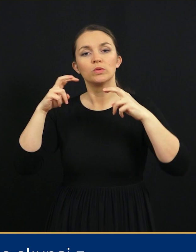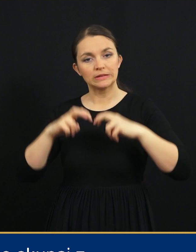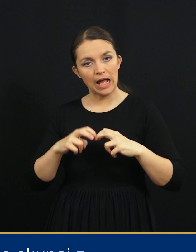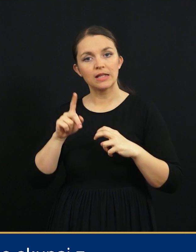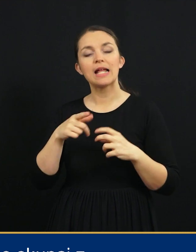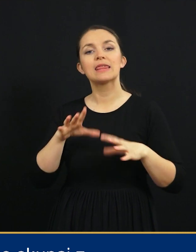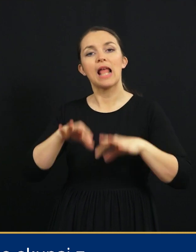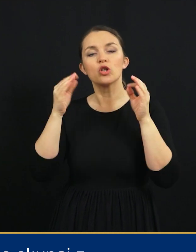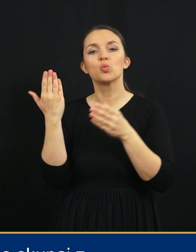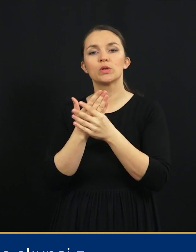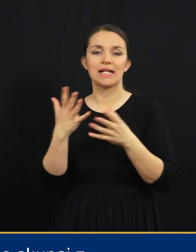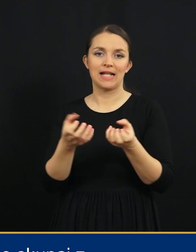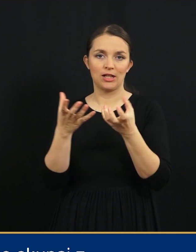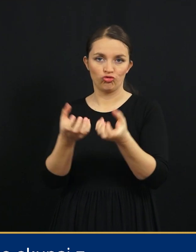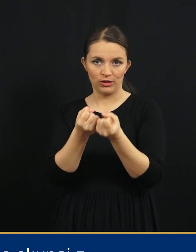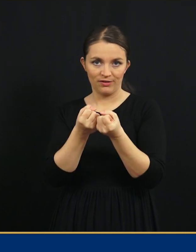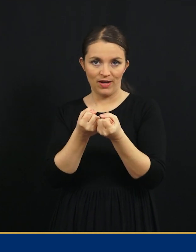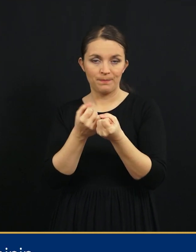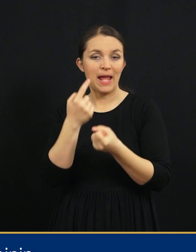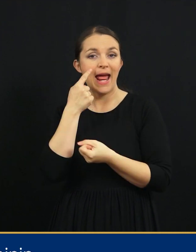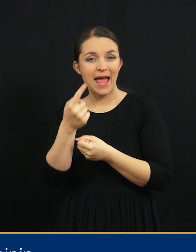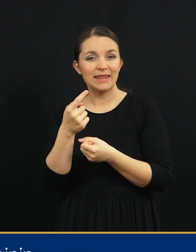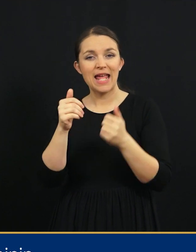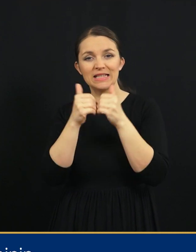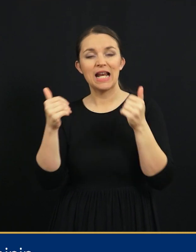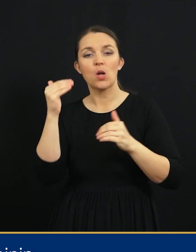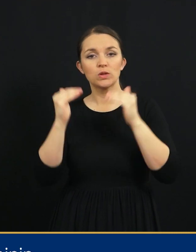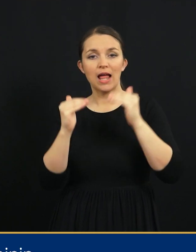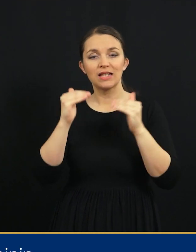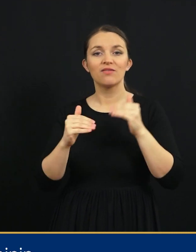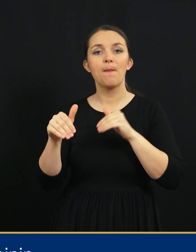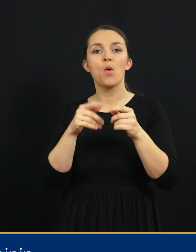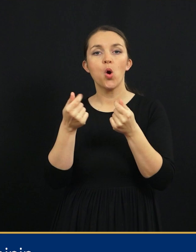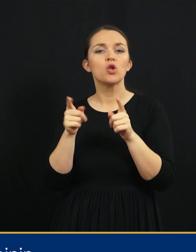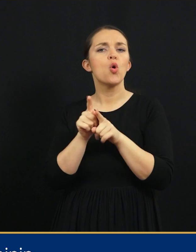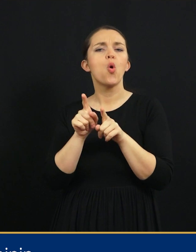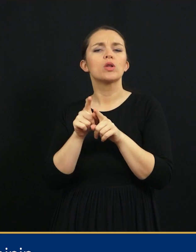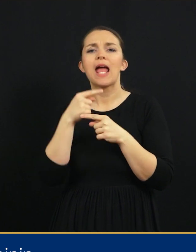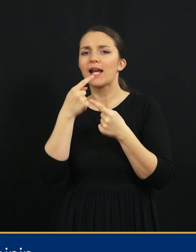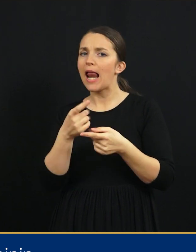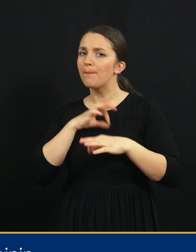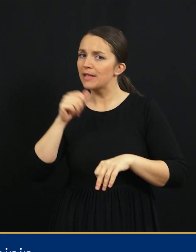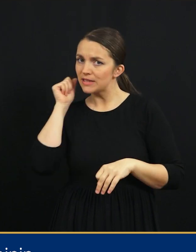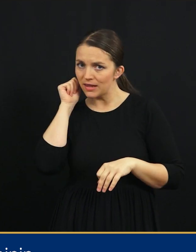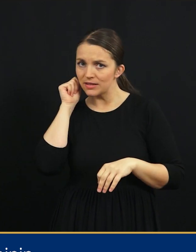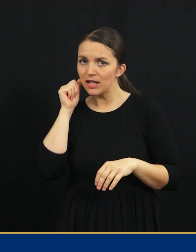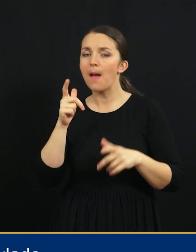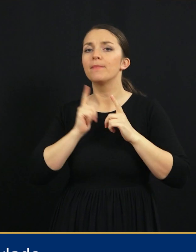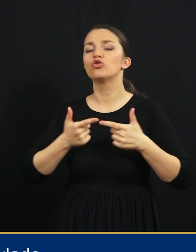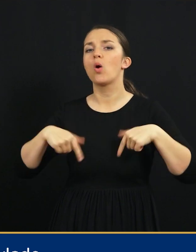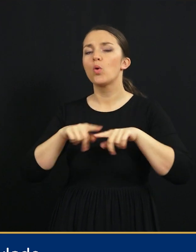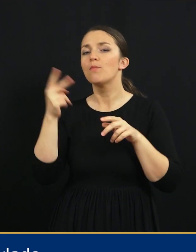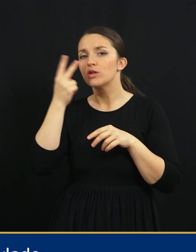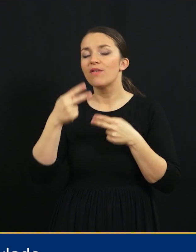usedli in našli ustrezne rešitve. Glede izredne uskladitve pokojnin, tako kot je dejala predsednica,